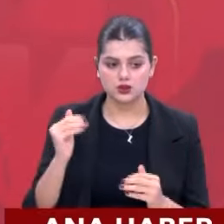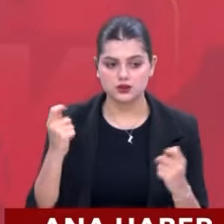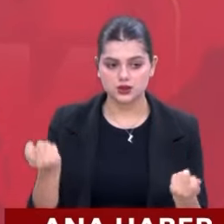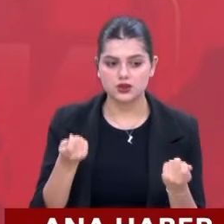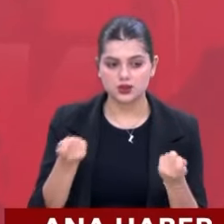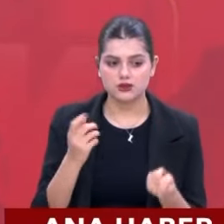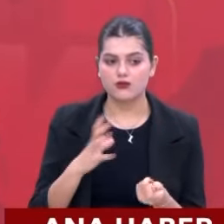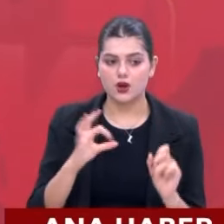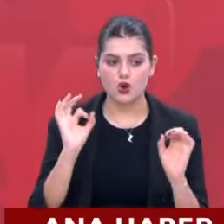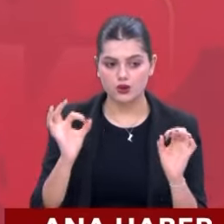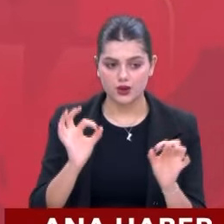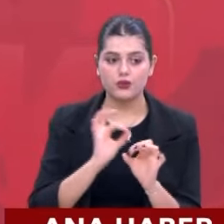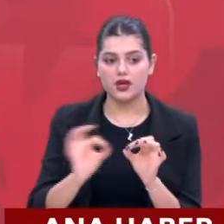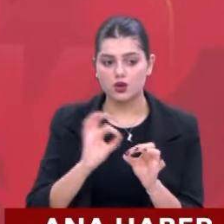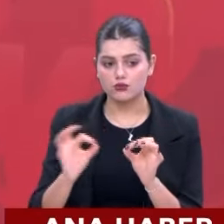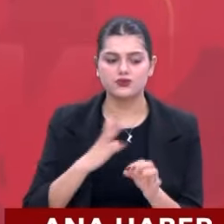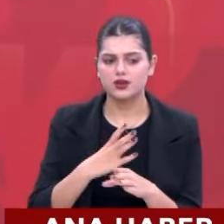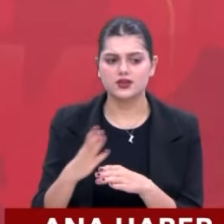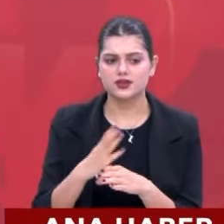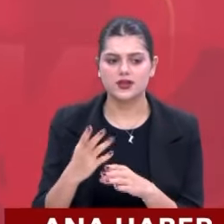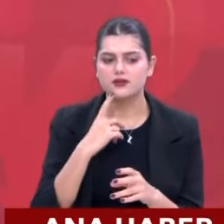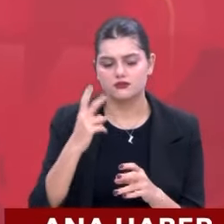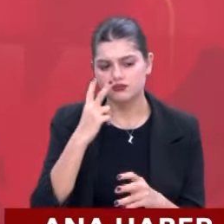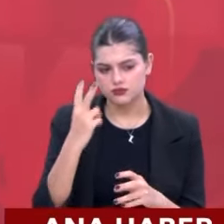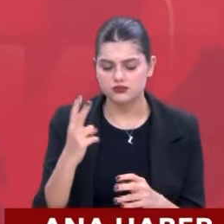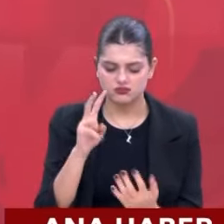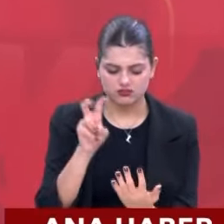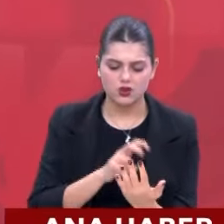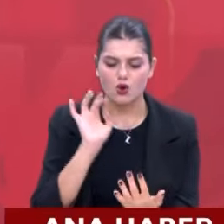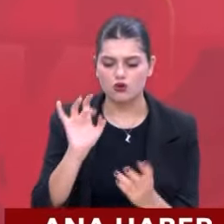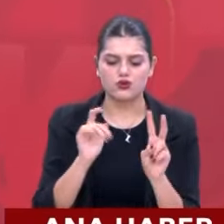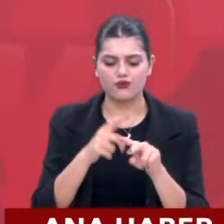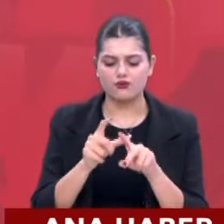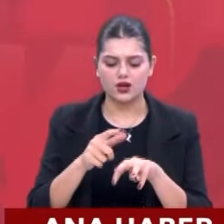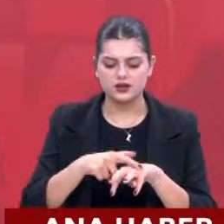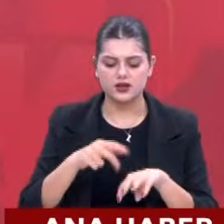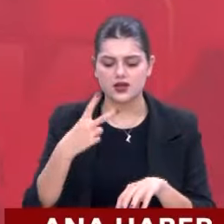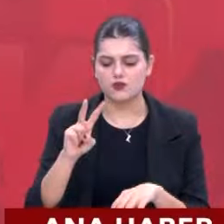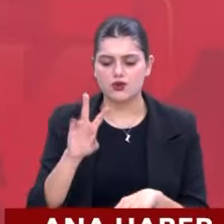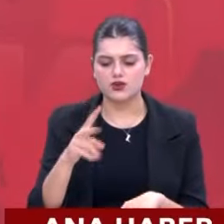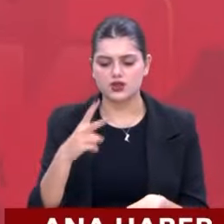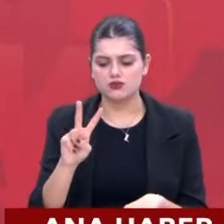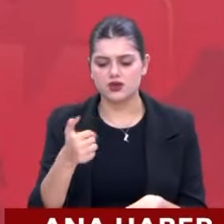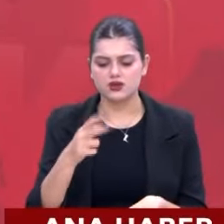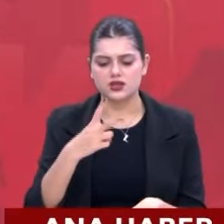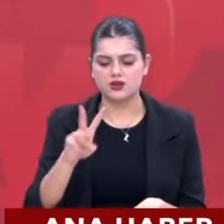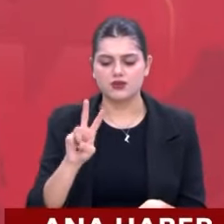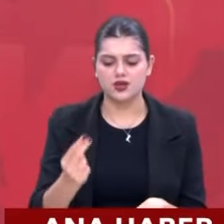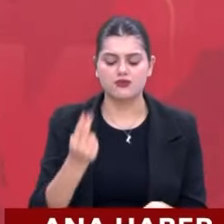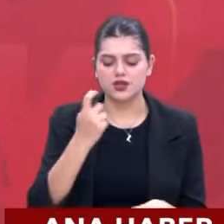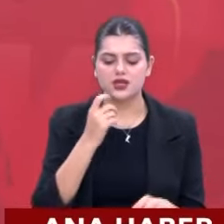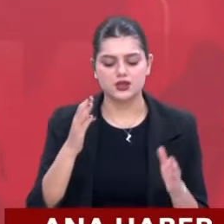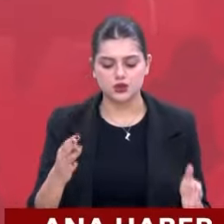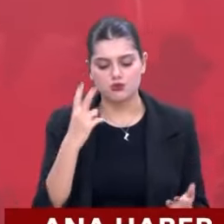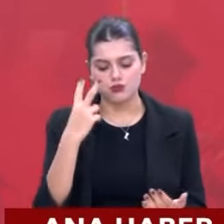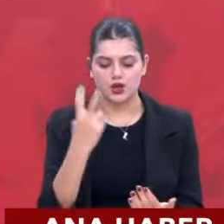var. Çok sayıda önemli ekonomistler var. Nasıl değerlendirdiler söz konusu bu orta vadeli programı 2025-26-27 içeren? Yakından